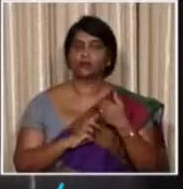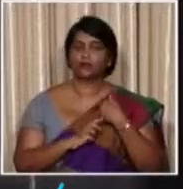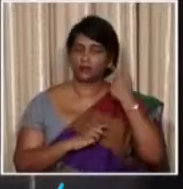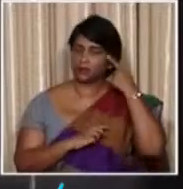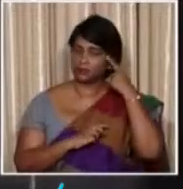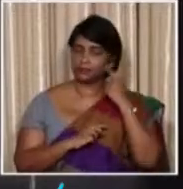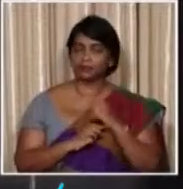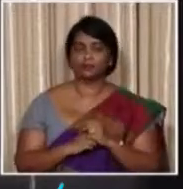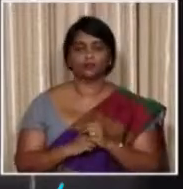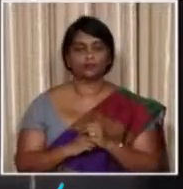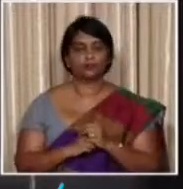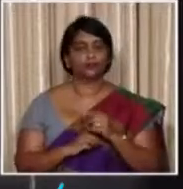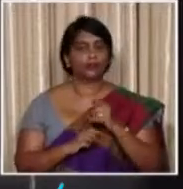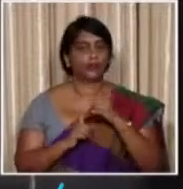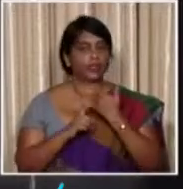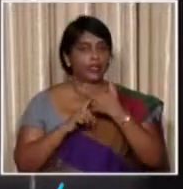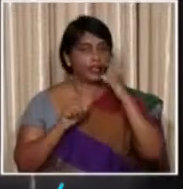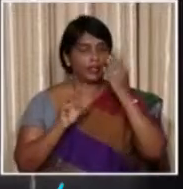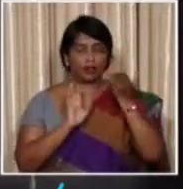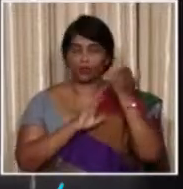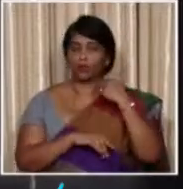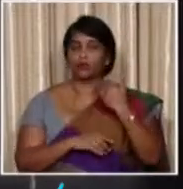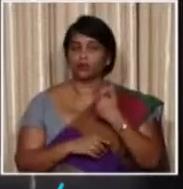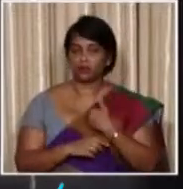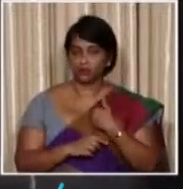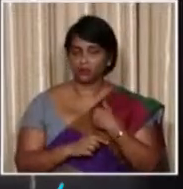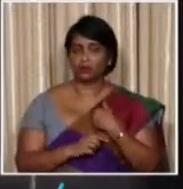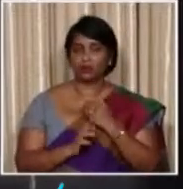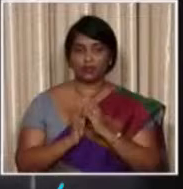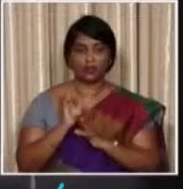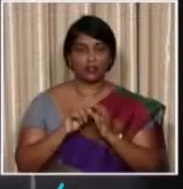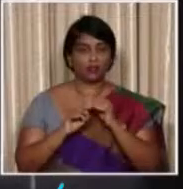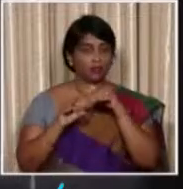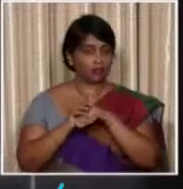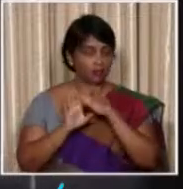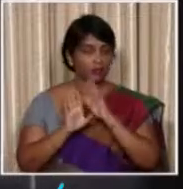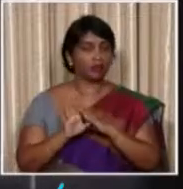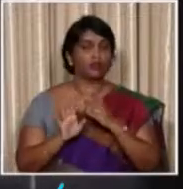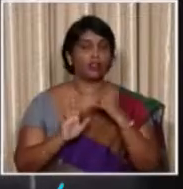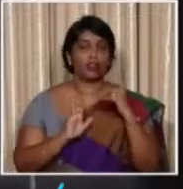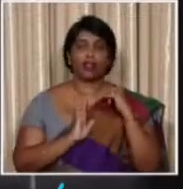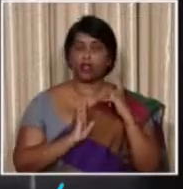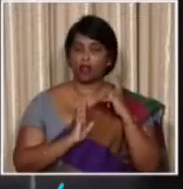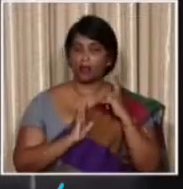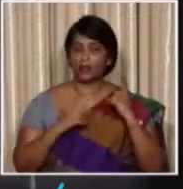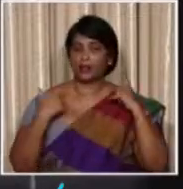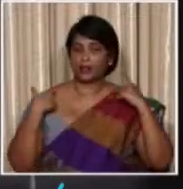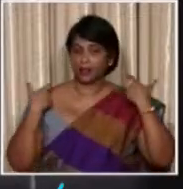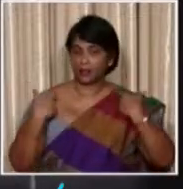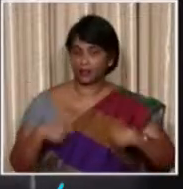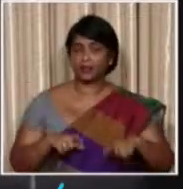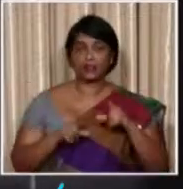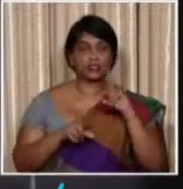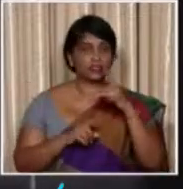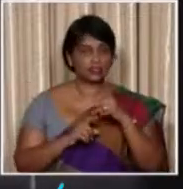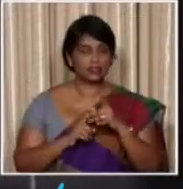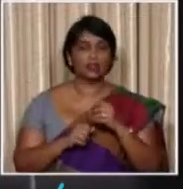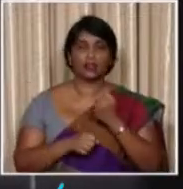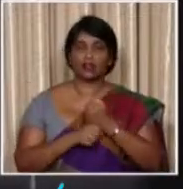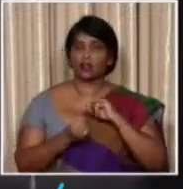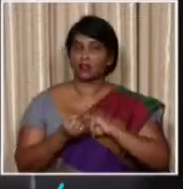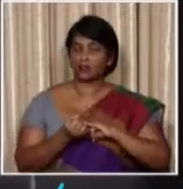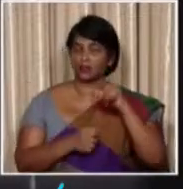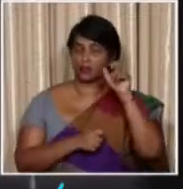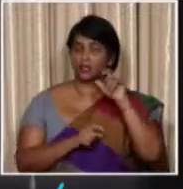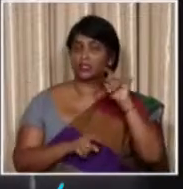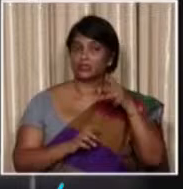හිතන්නේ. කැලණියේ පෞගිය කාලේ මම අමාත්‍ය දුරදරණ කාලේ මම හමුදාවේ නාවික හමුදාවේ 100ක් රාමාරස්සක බටුවේ